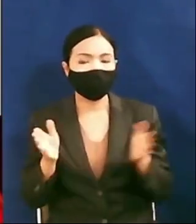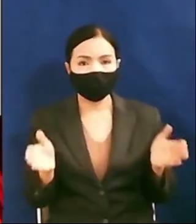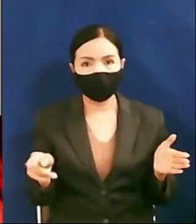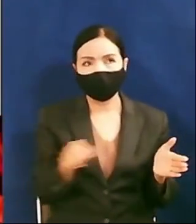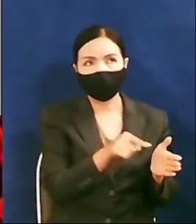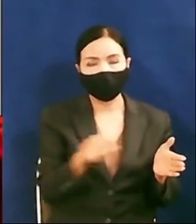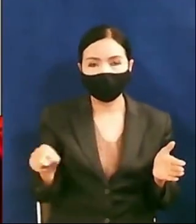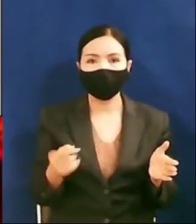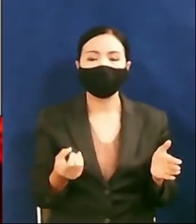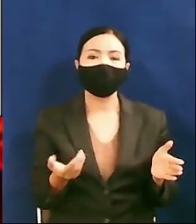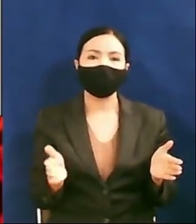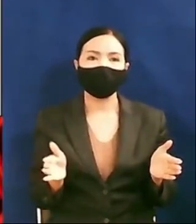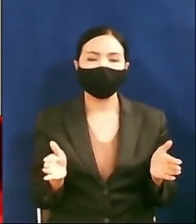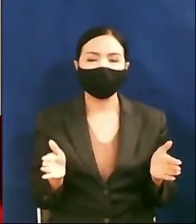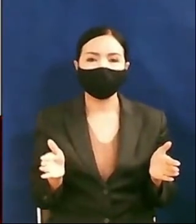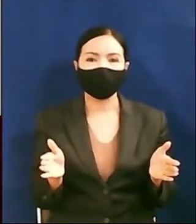ส่วนที่เป็น